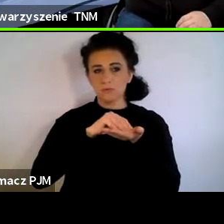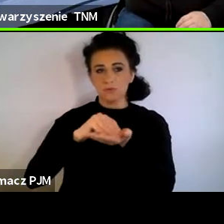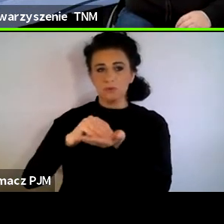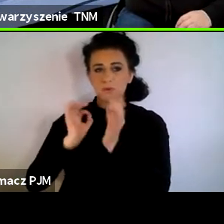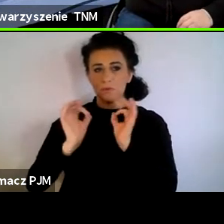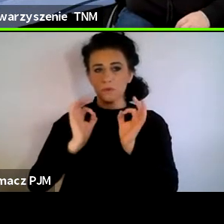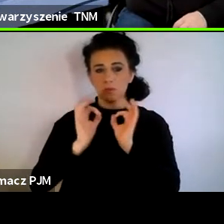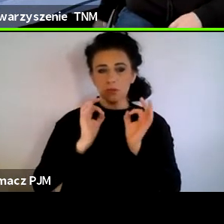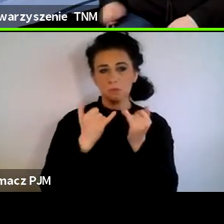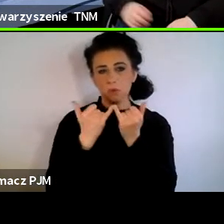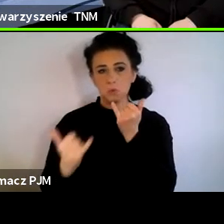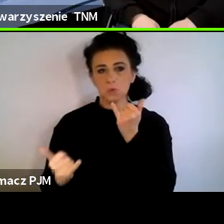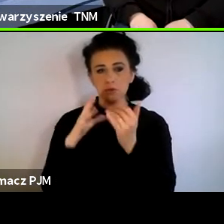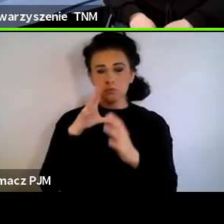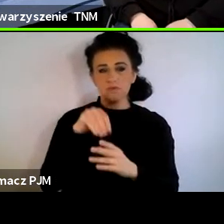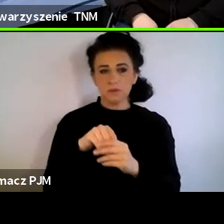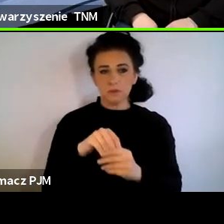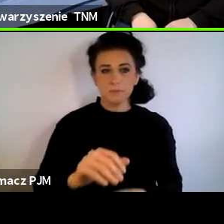informacjami.